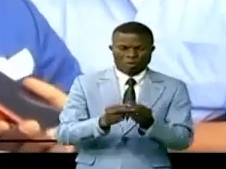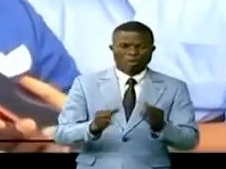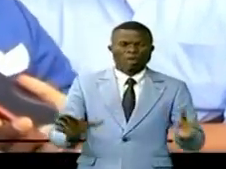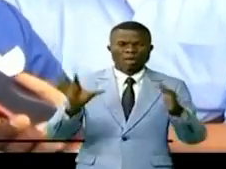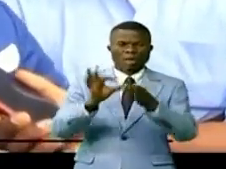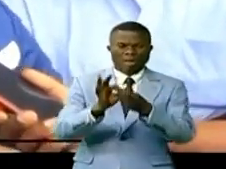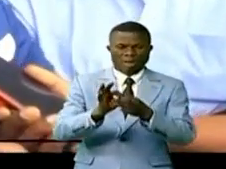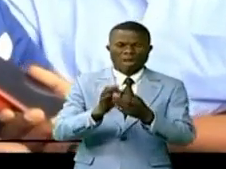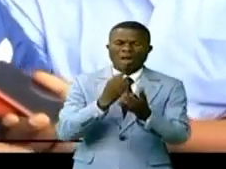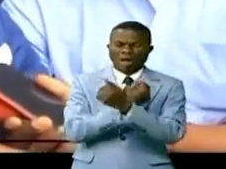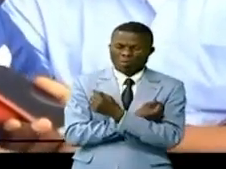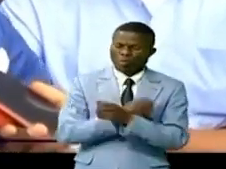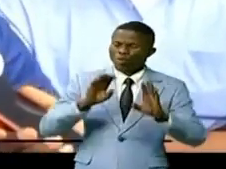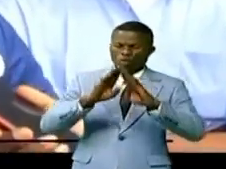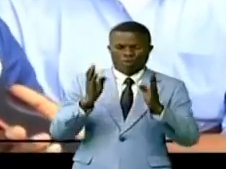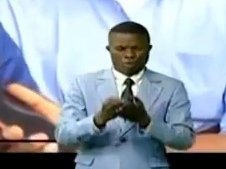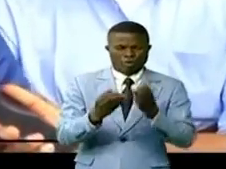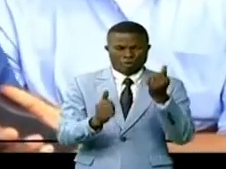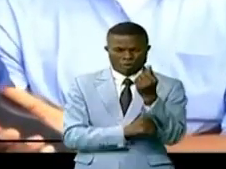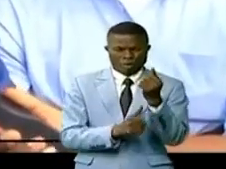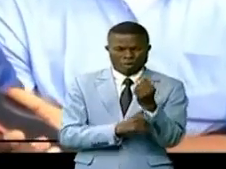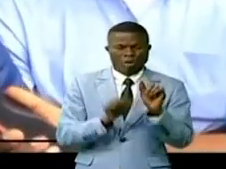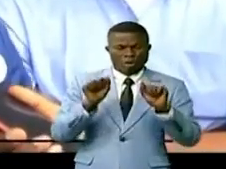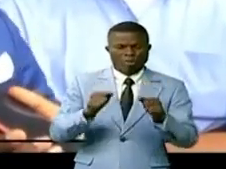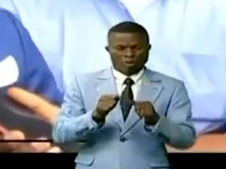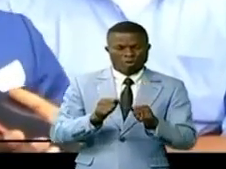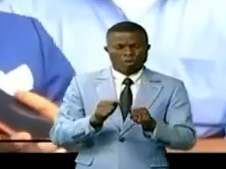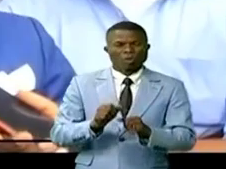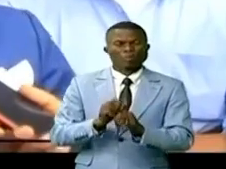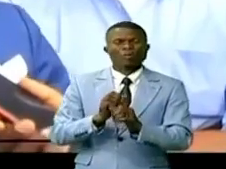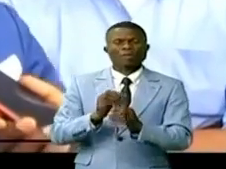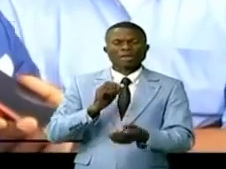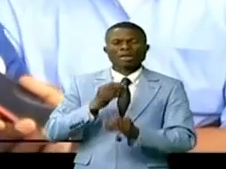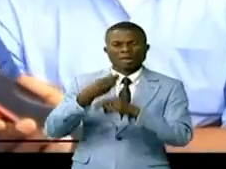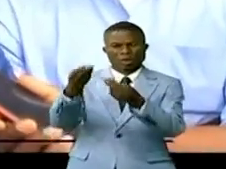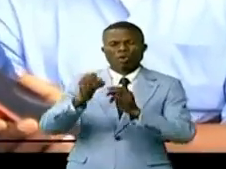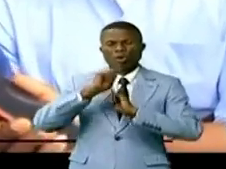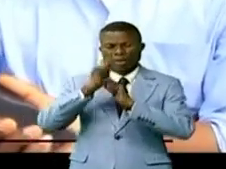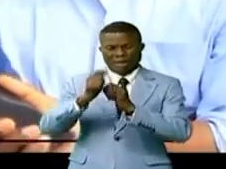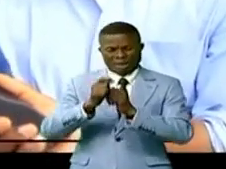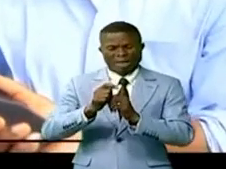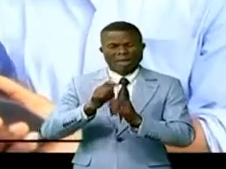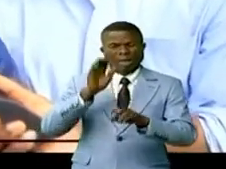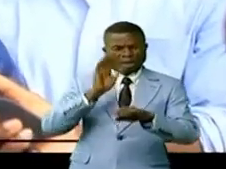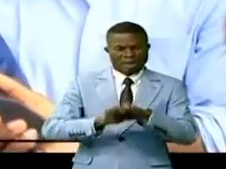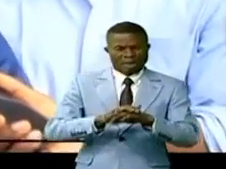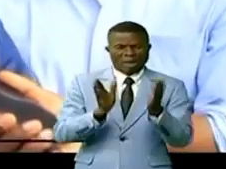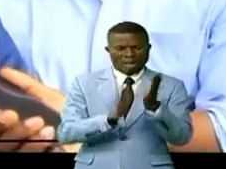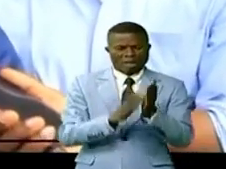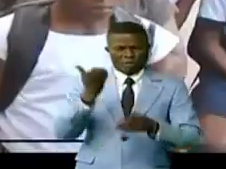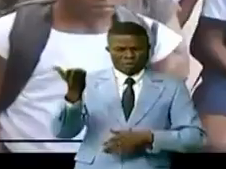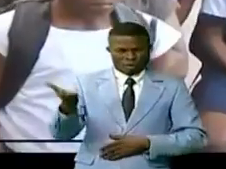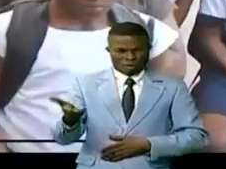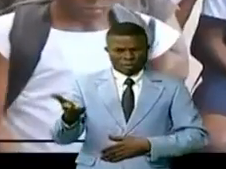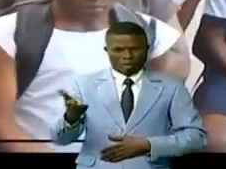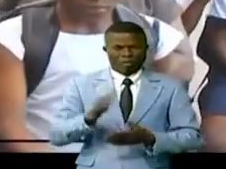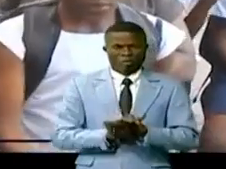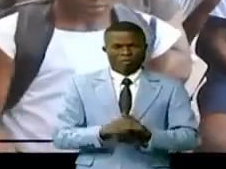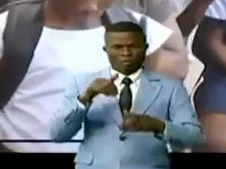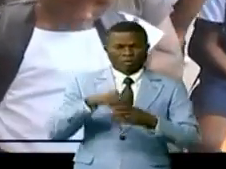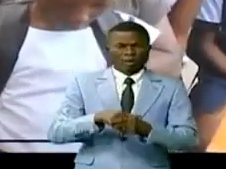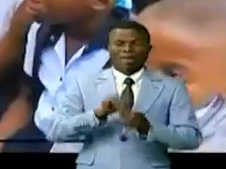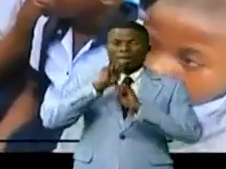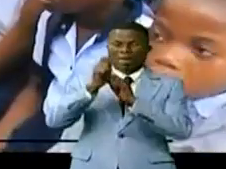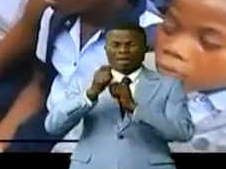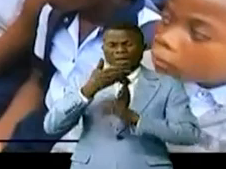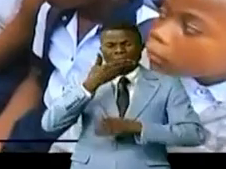solidarité. Nous ne pouvions que répondre à ces besoins qui s'est fait sentir au niveau de cette école. À travers cette action